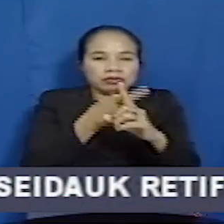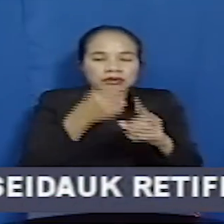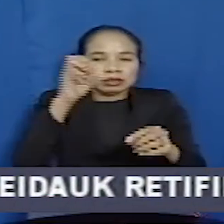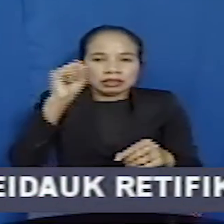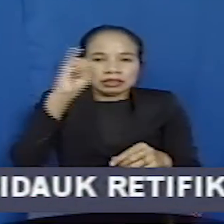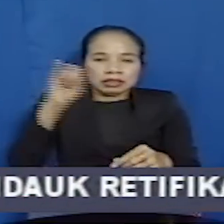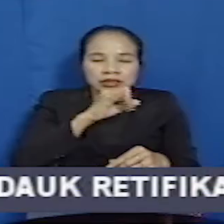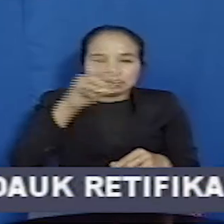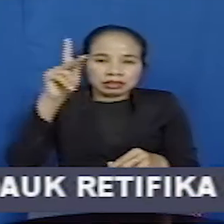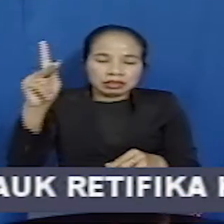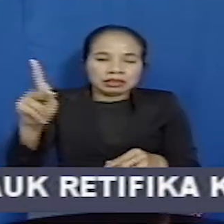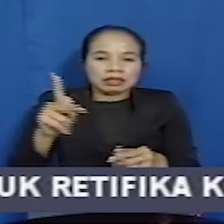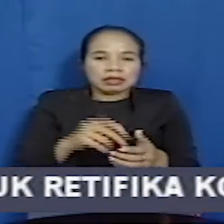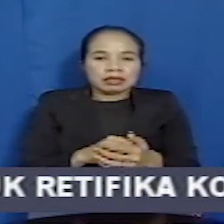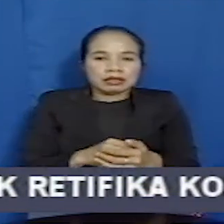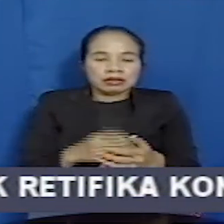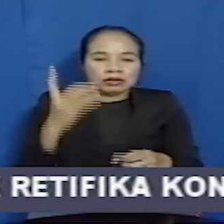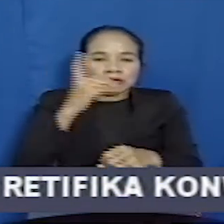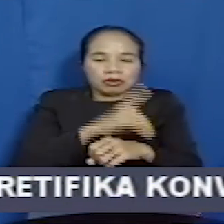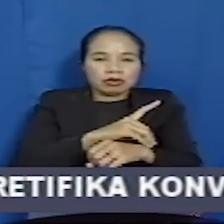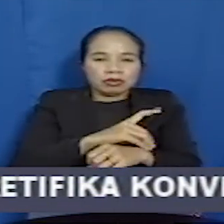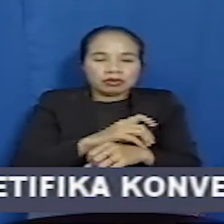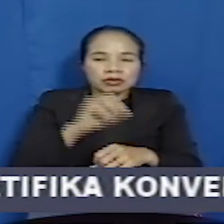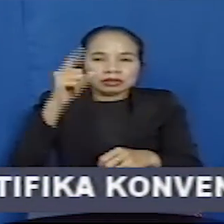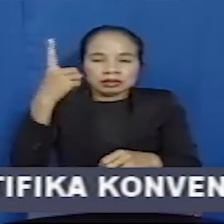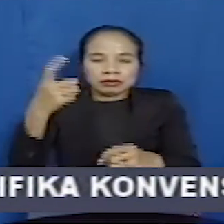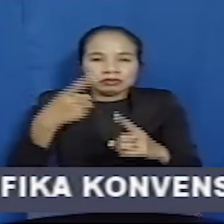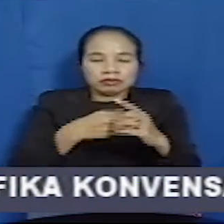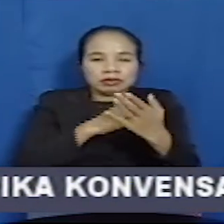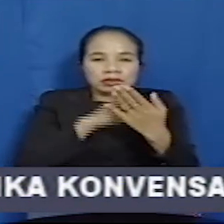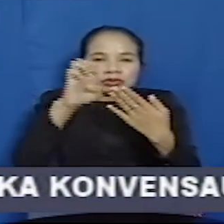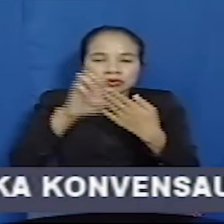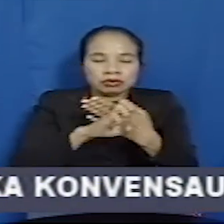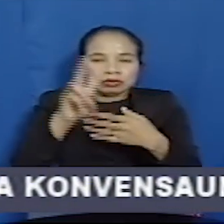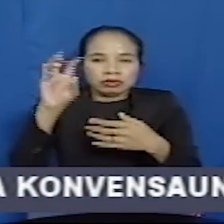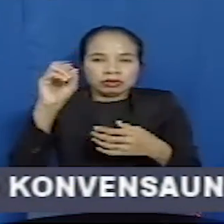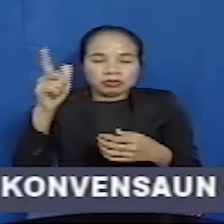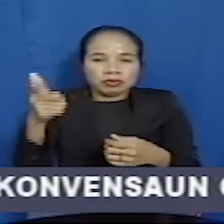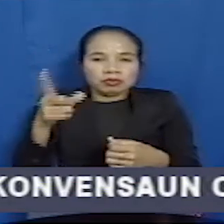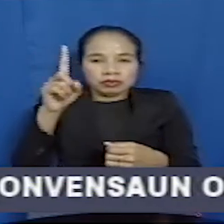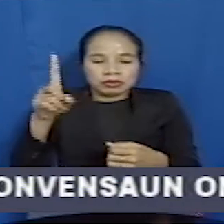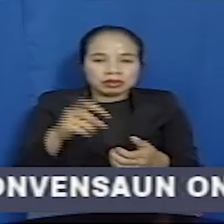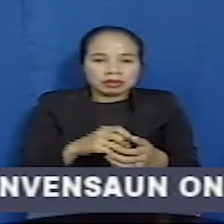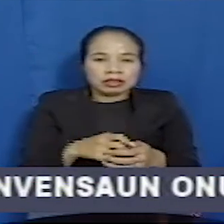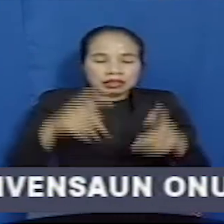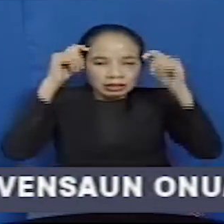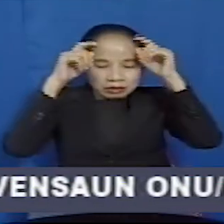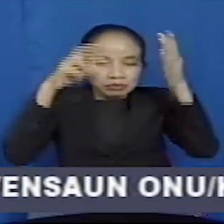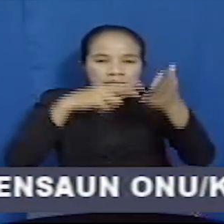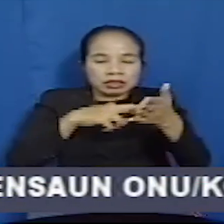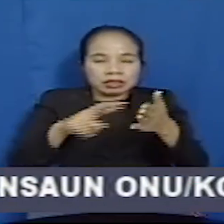centro integrado gestão crise to loron sanulu resin ida fulan zunyu rihun rua ruanulu resin ida Timor